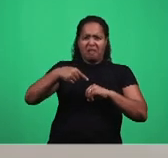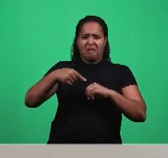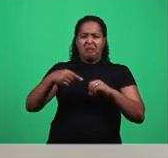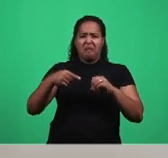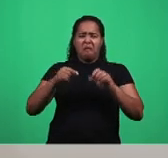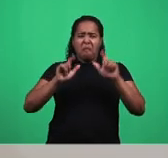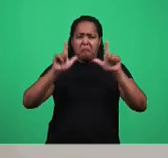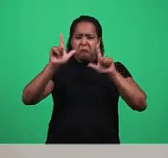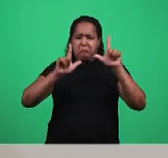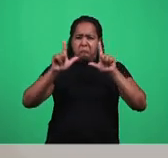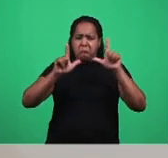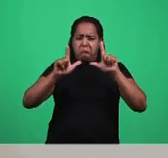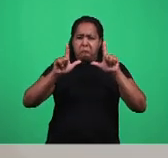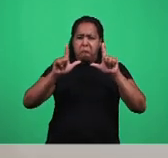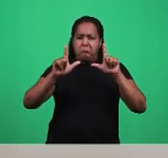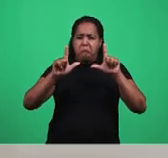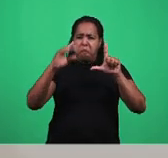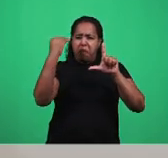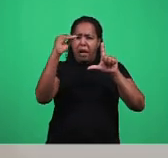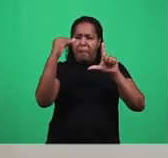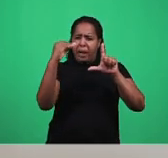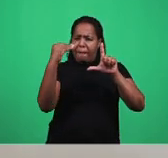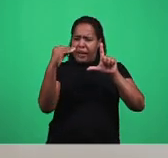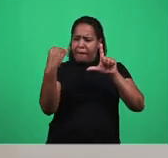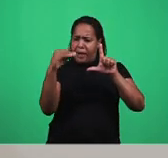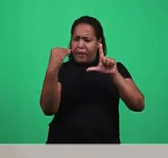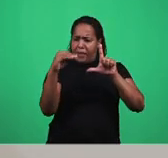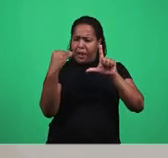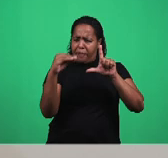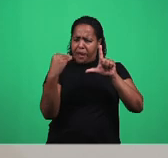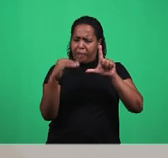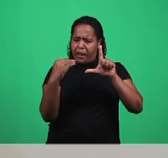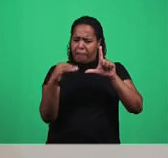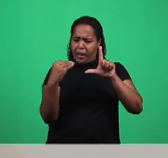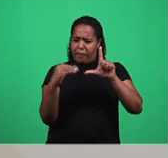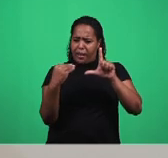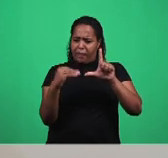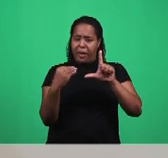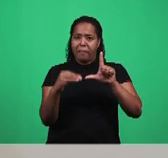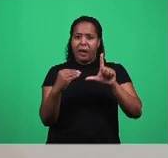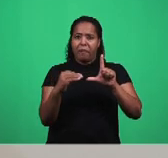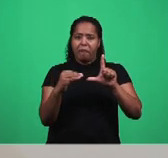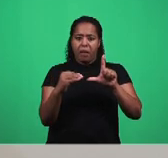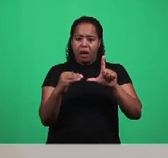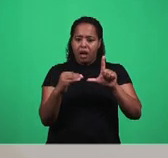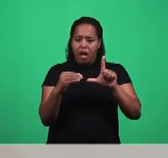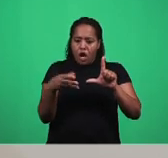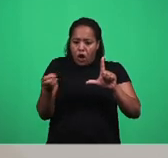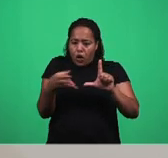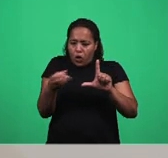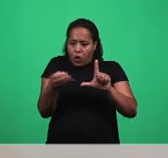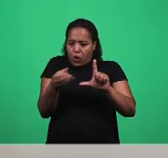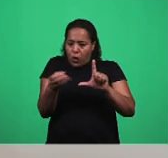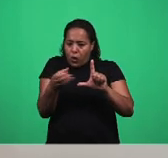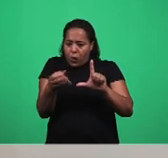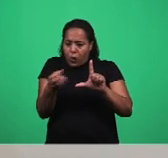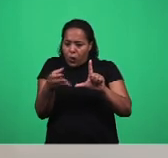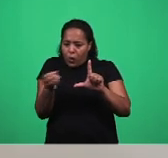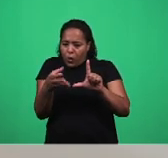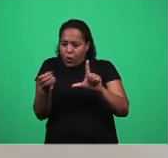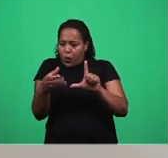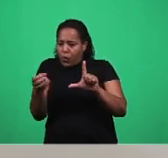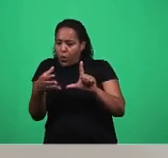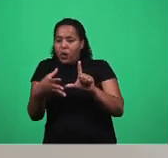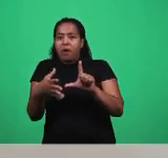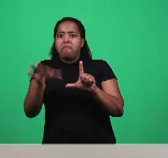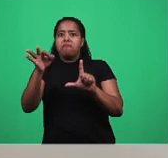programmation complète, des images parfaites, un mix de contenu actualisé et de grande acceptation du le moment que nous